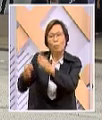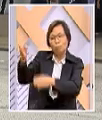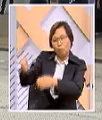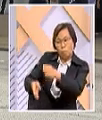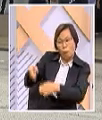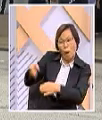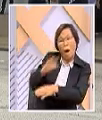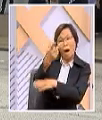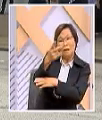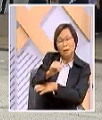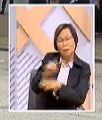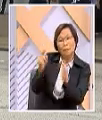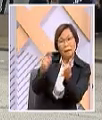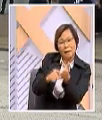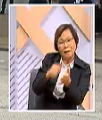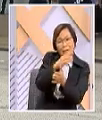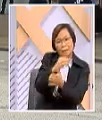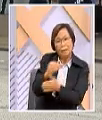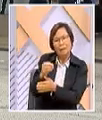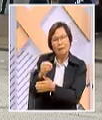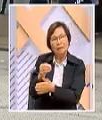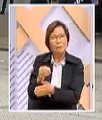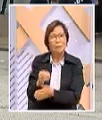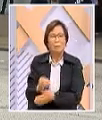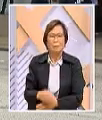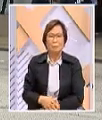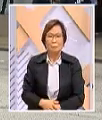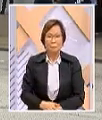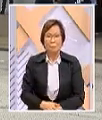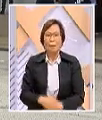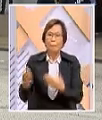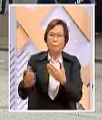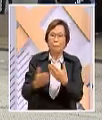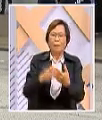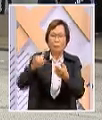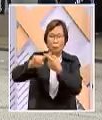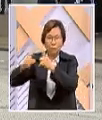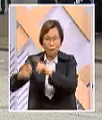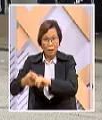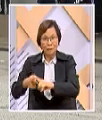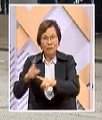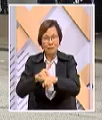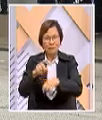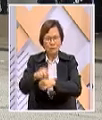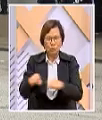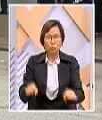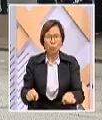juga RTM Click RTM.gov.my. Baik, kembali semula rakan setugas di